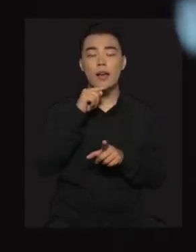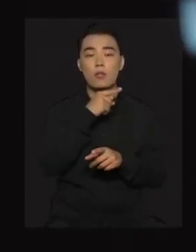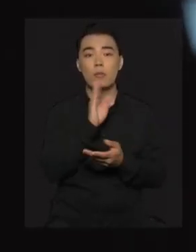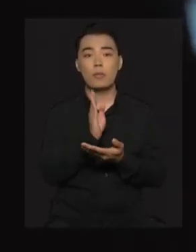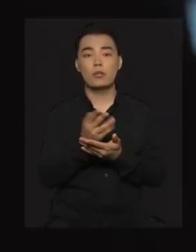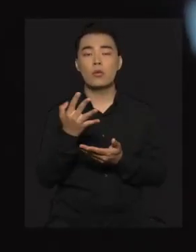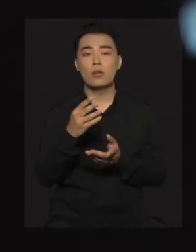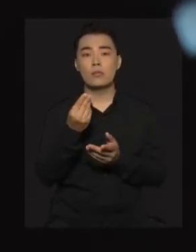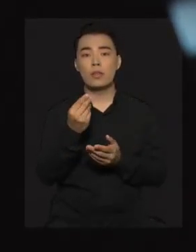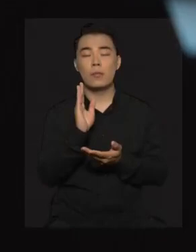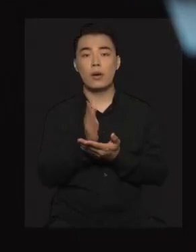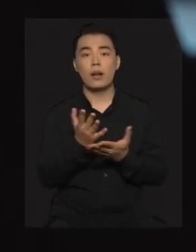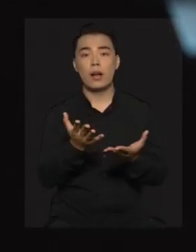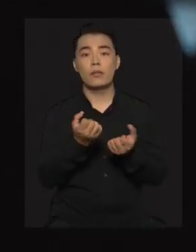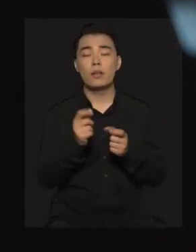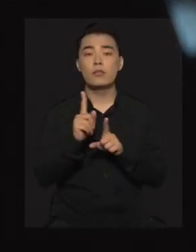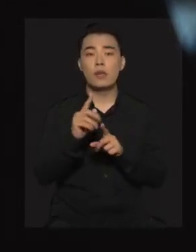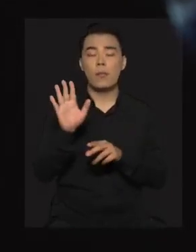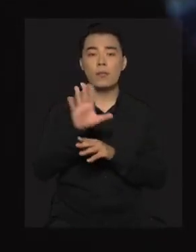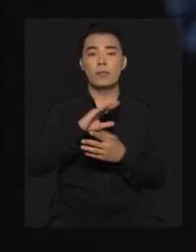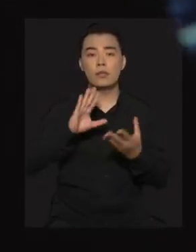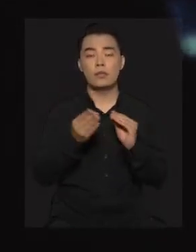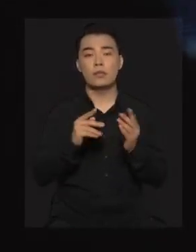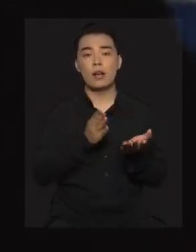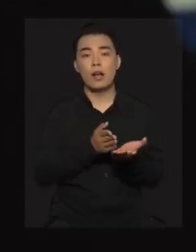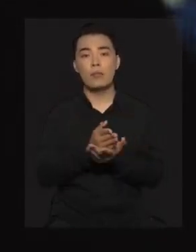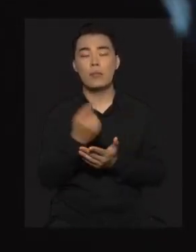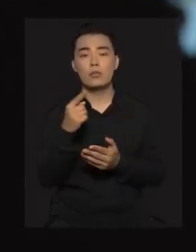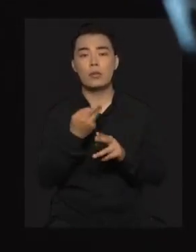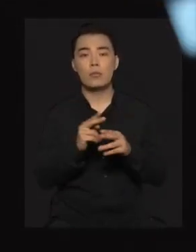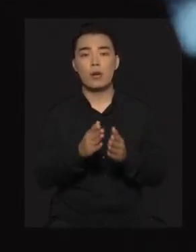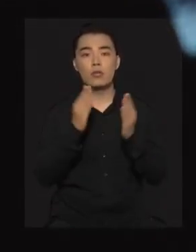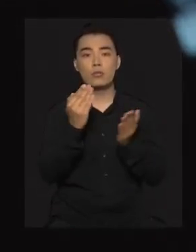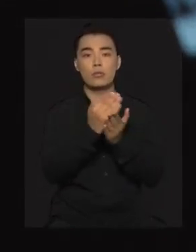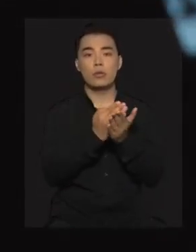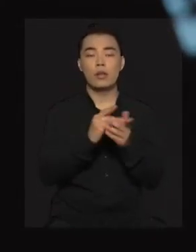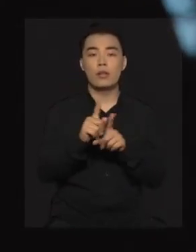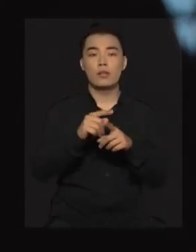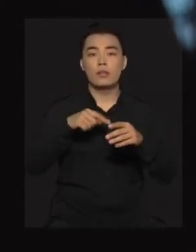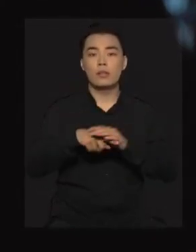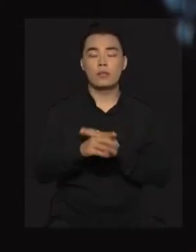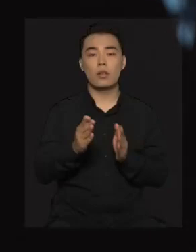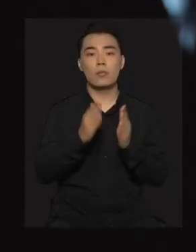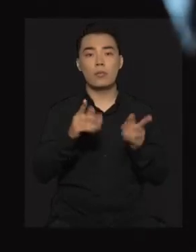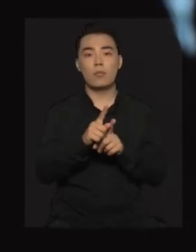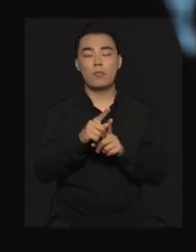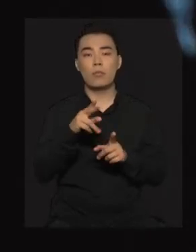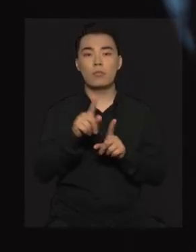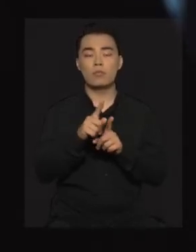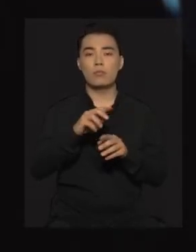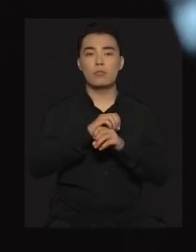они зарабатывают, какие подводные камни есть в этом направлении и почему такая форма трудовых отношений набирает